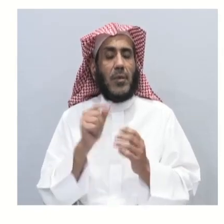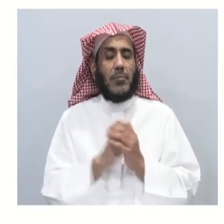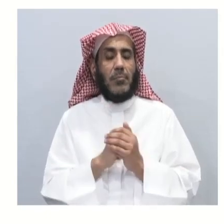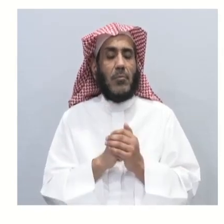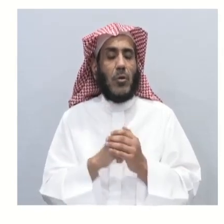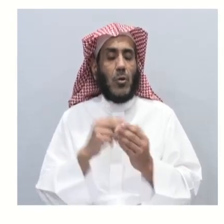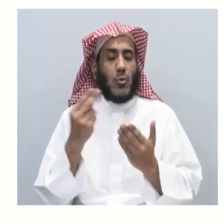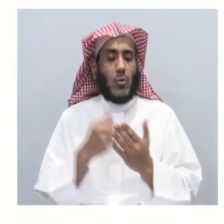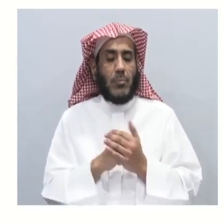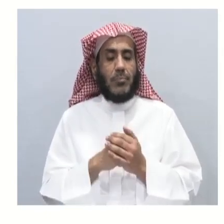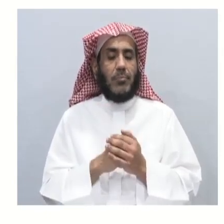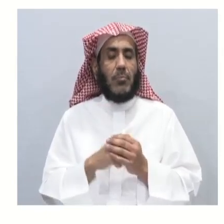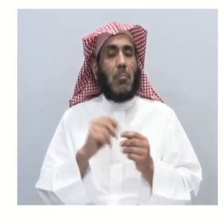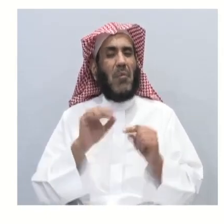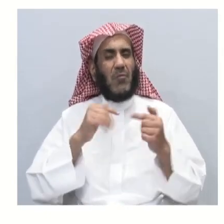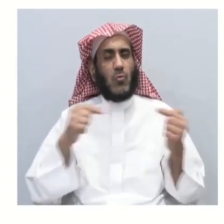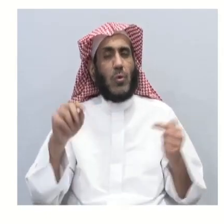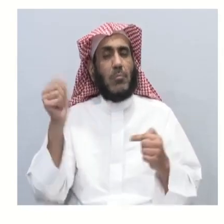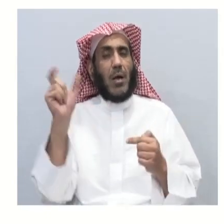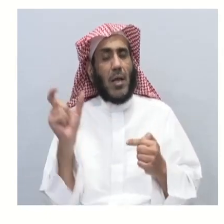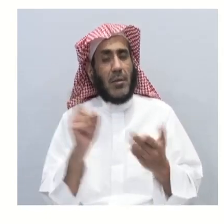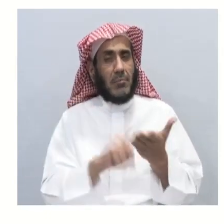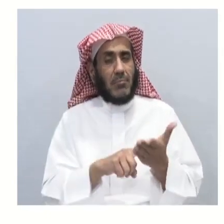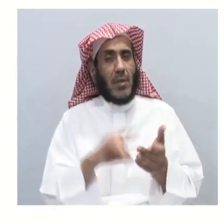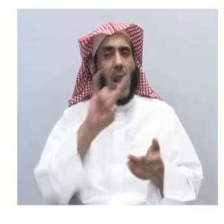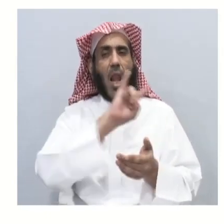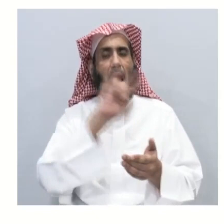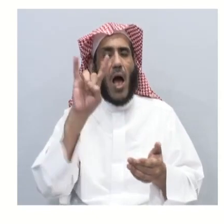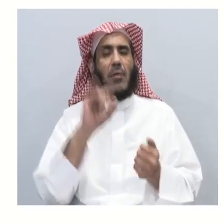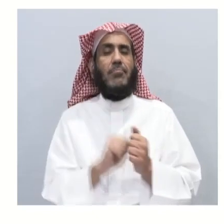إذن تكتب مفصولة خطاً، أن لا.